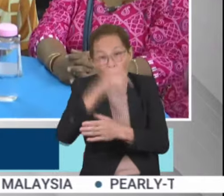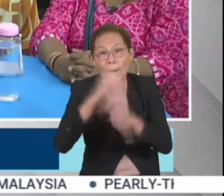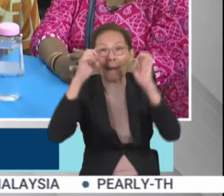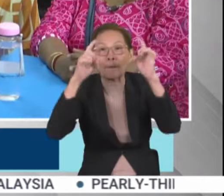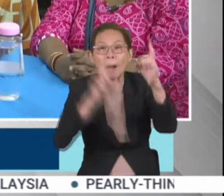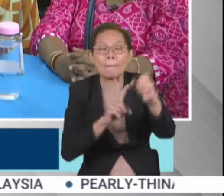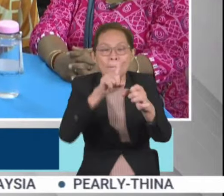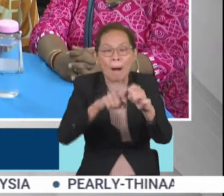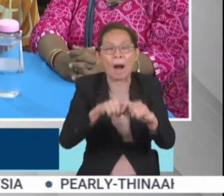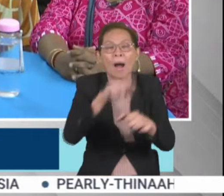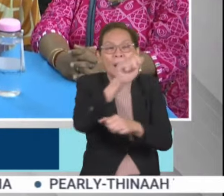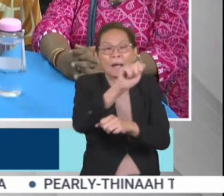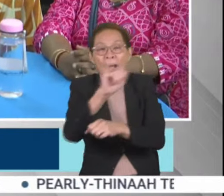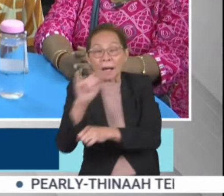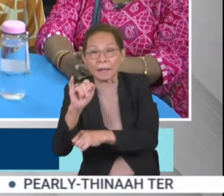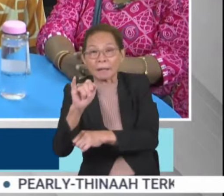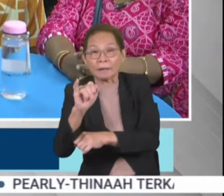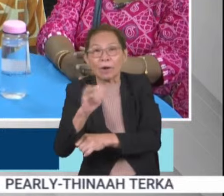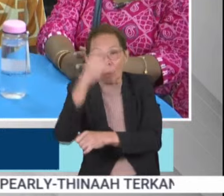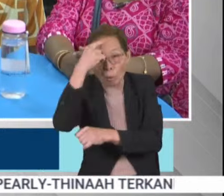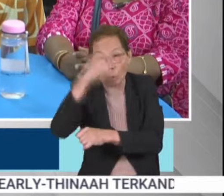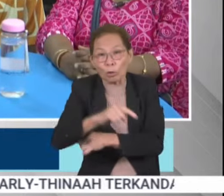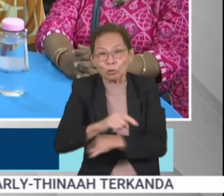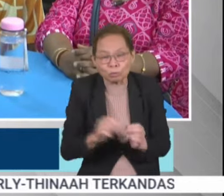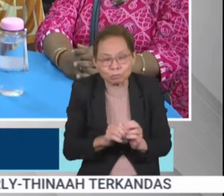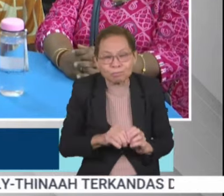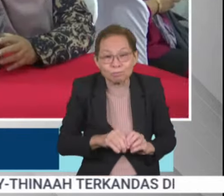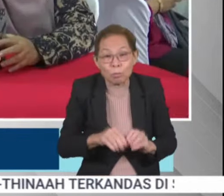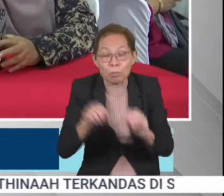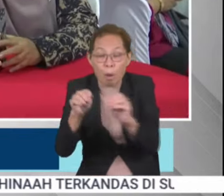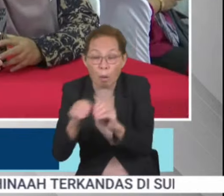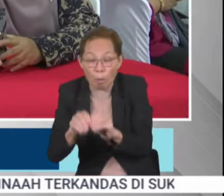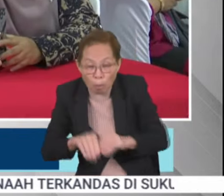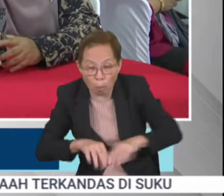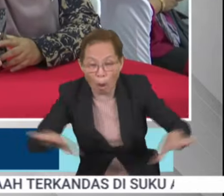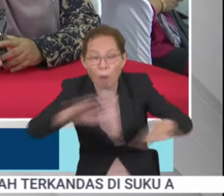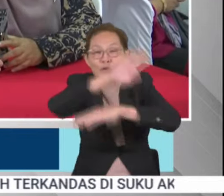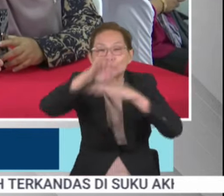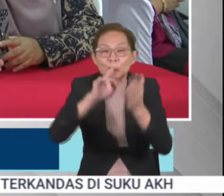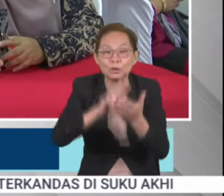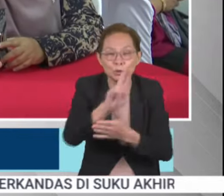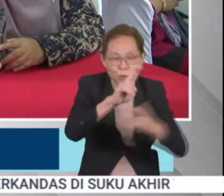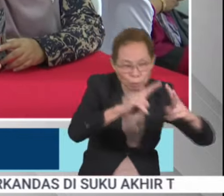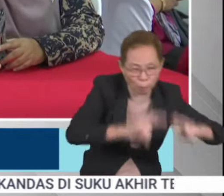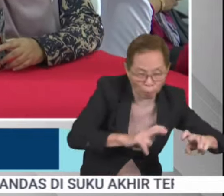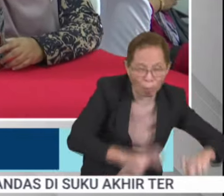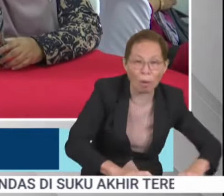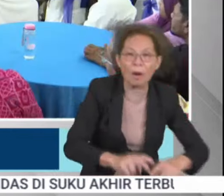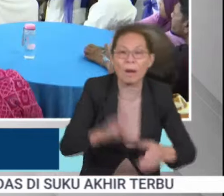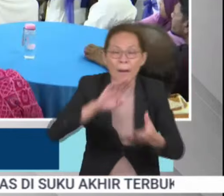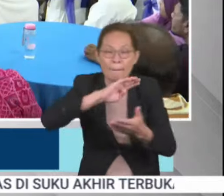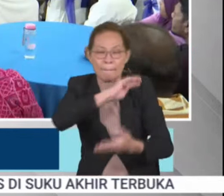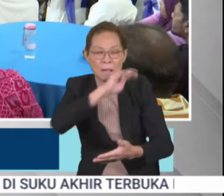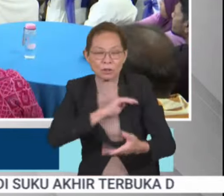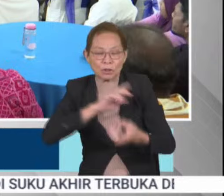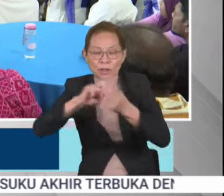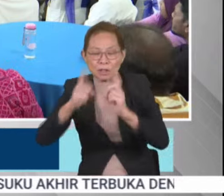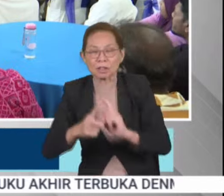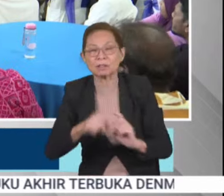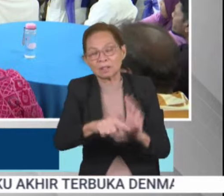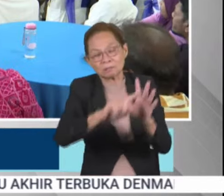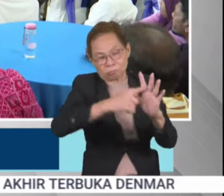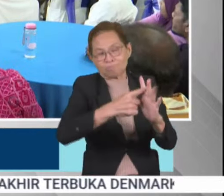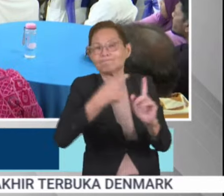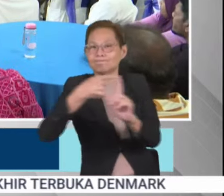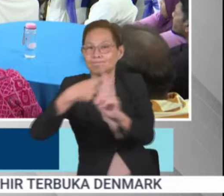pendidikan berkaitan kecerdasan buatan AI untuk diperluas kepada semua universiti penyelidikan, Menteri Digital menyifatkan ia permulaan